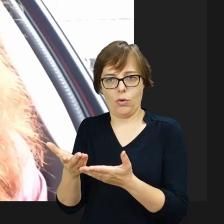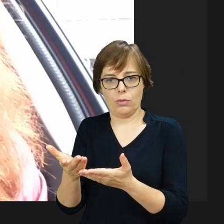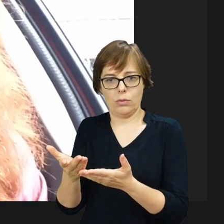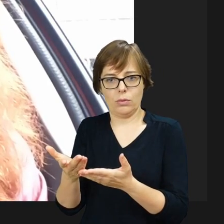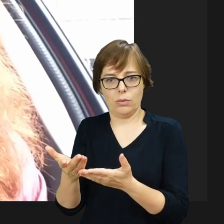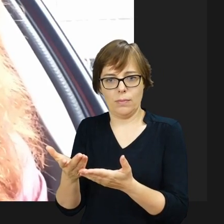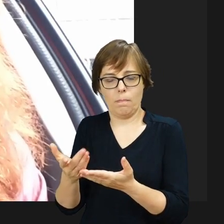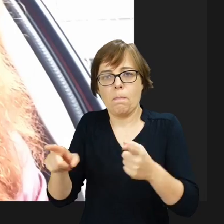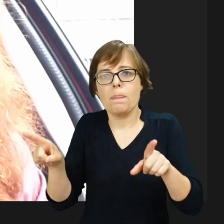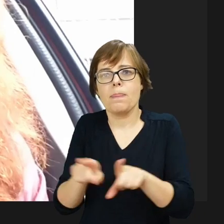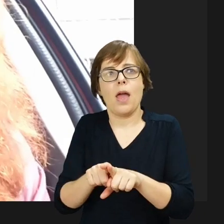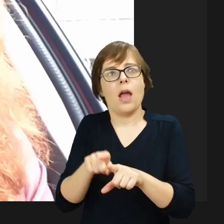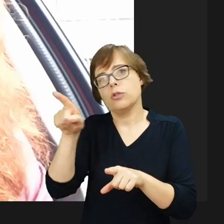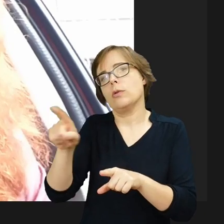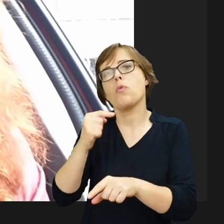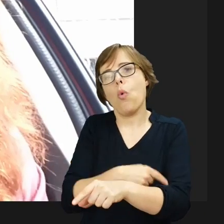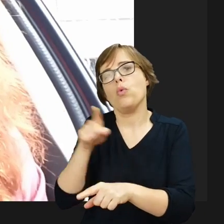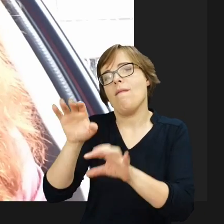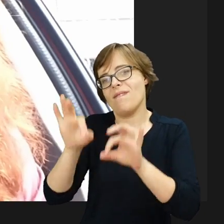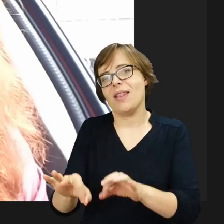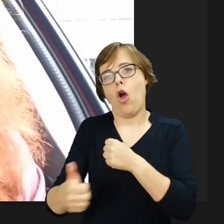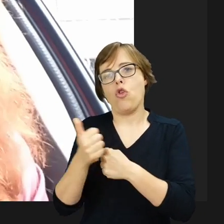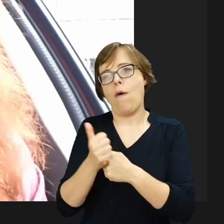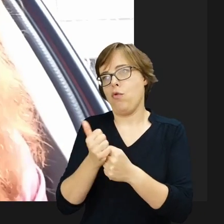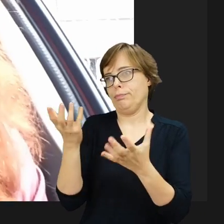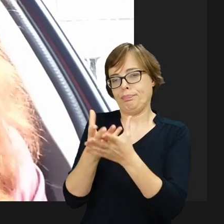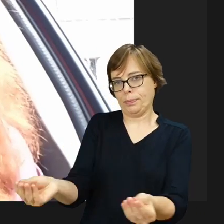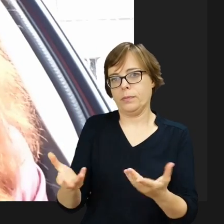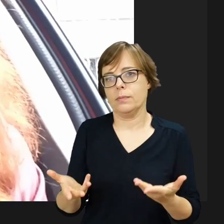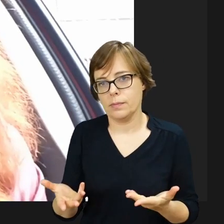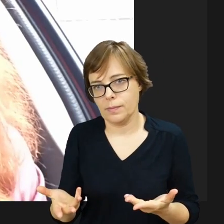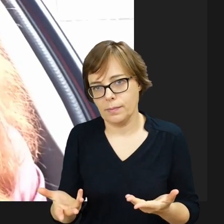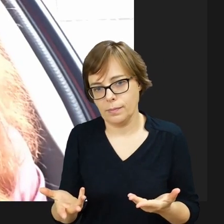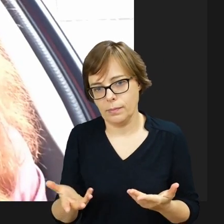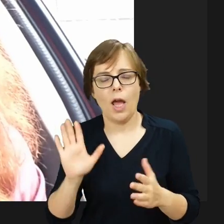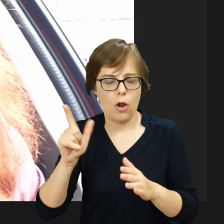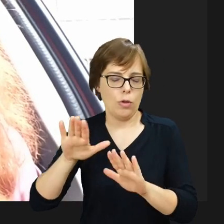do utraty dowodów, ale to mniejsza. Więc oczywiście tak jest, to znaczy